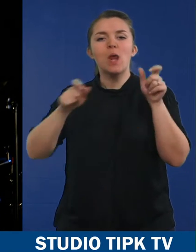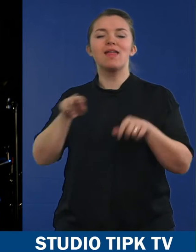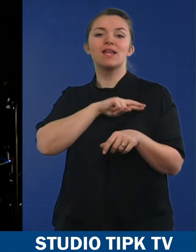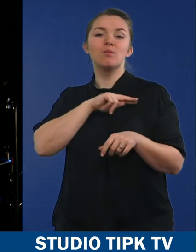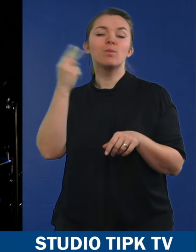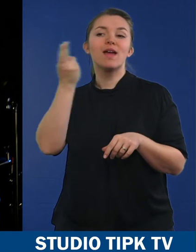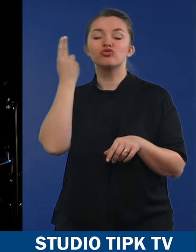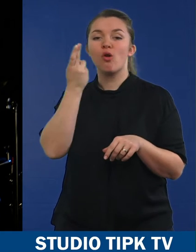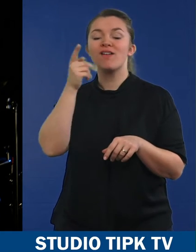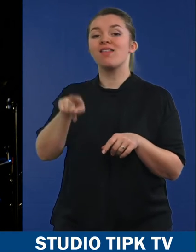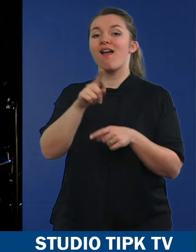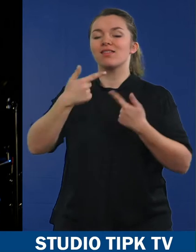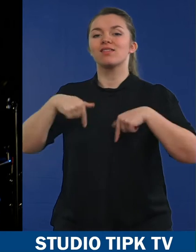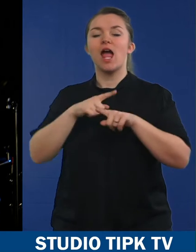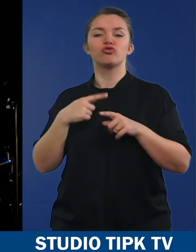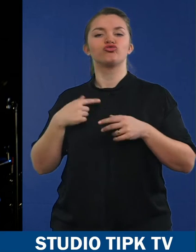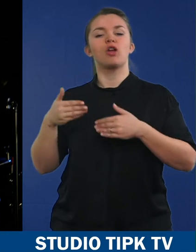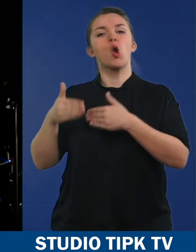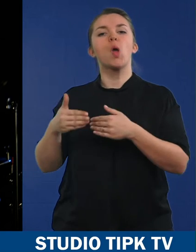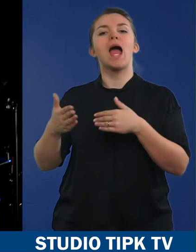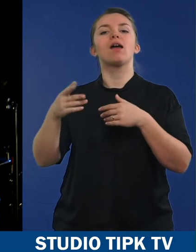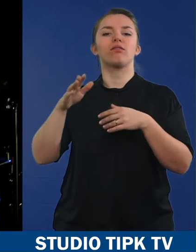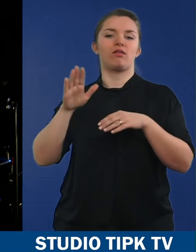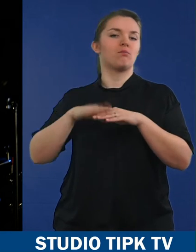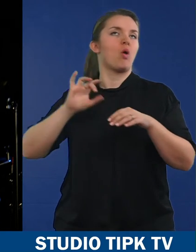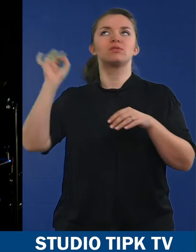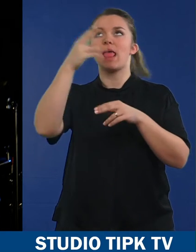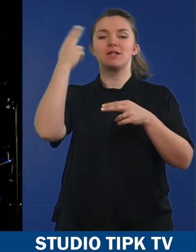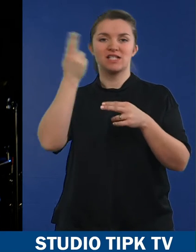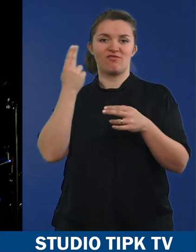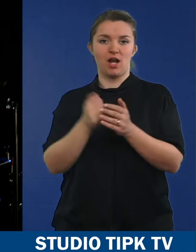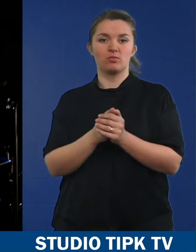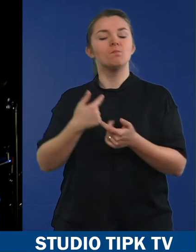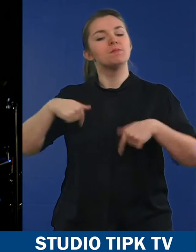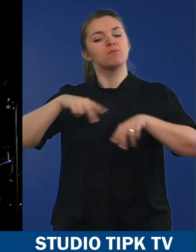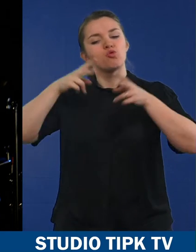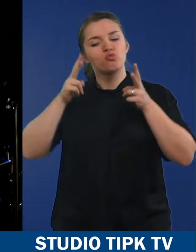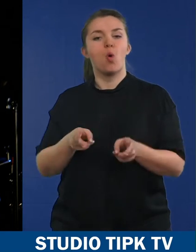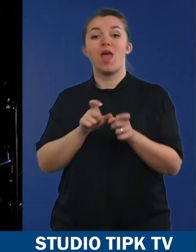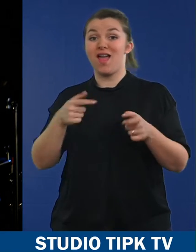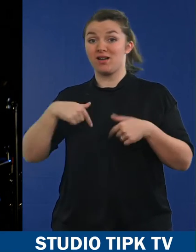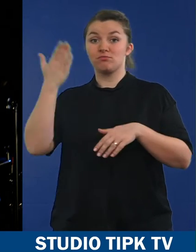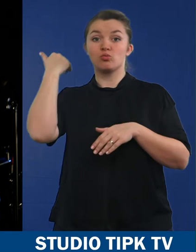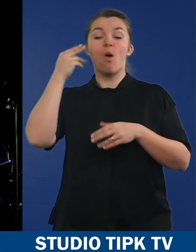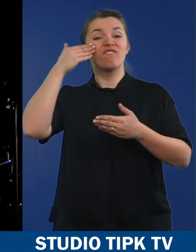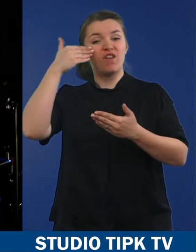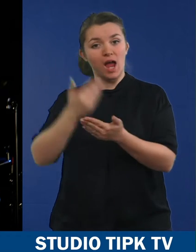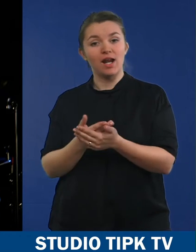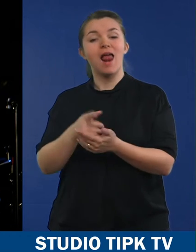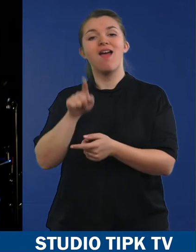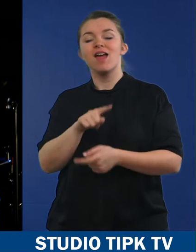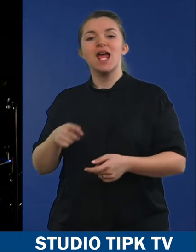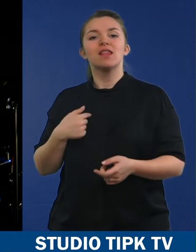Republike Slovenije in naši rojaki po svetu. Zmogli smo, ker smo verjeli in